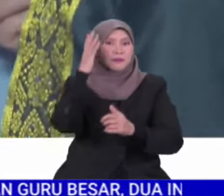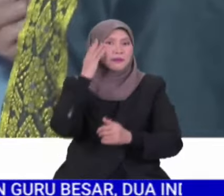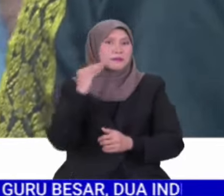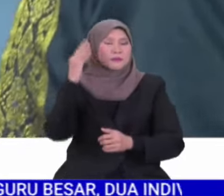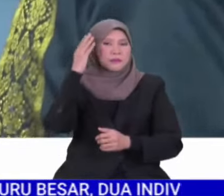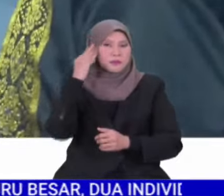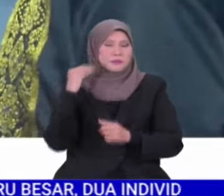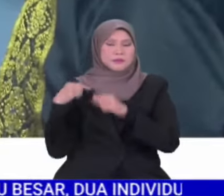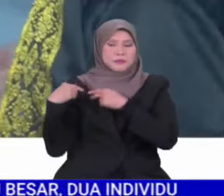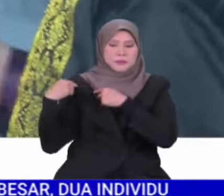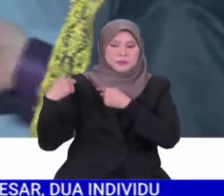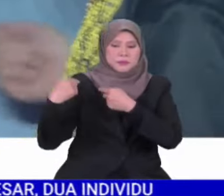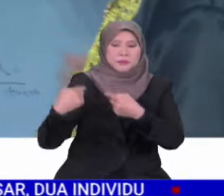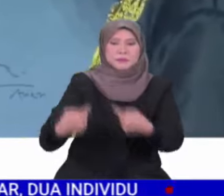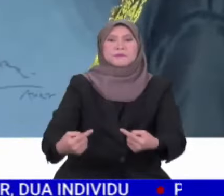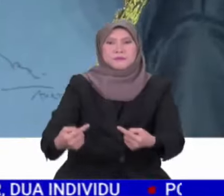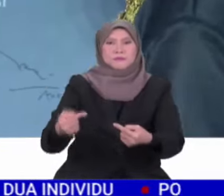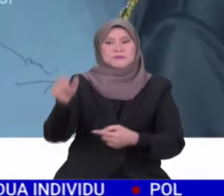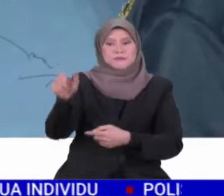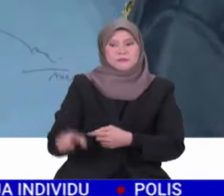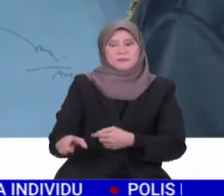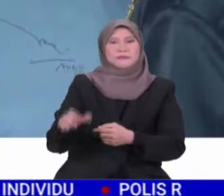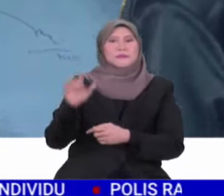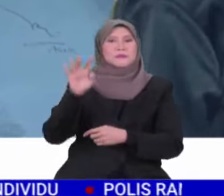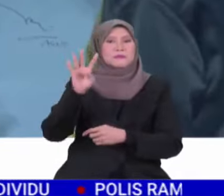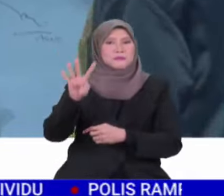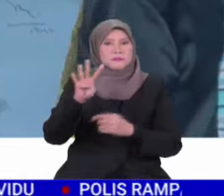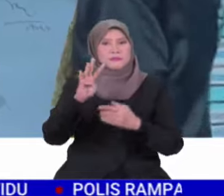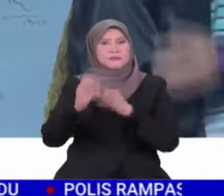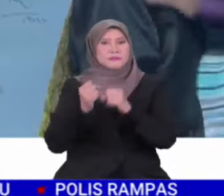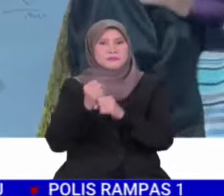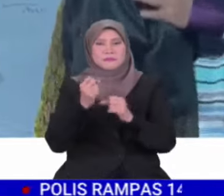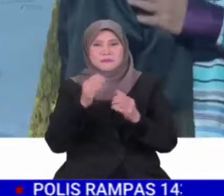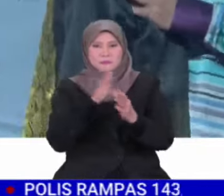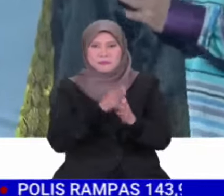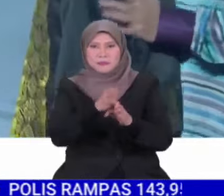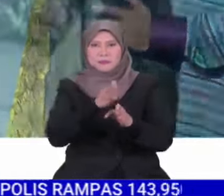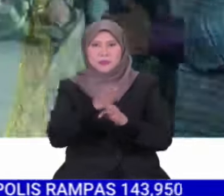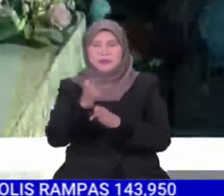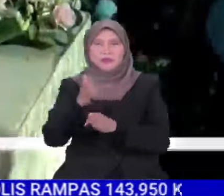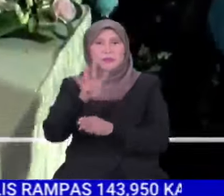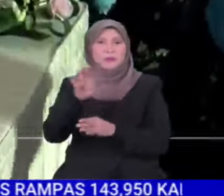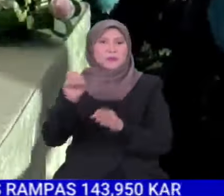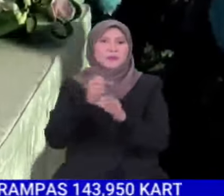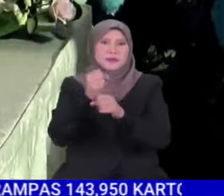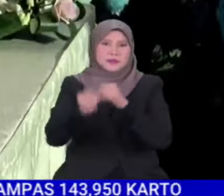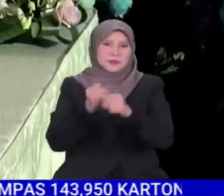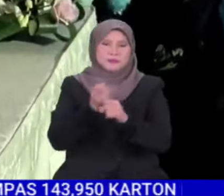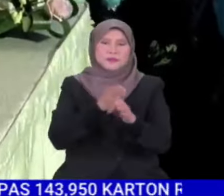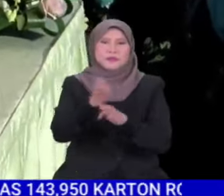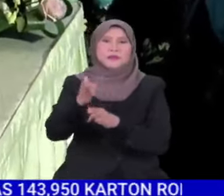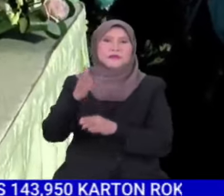pengalaman sepanjang keterlibatan beliau selama 4 dekad dalam bidang politik. Sazwani Samsu,